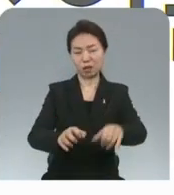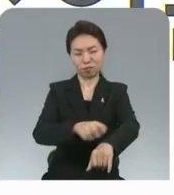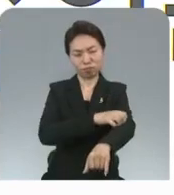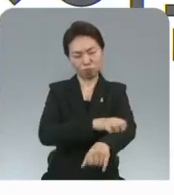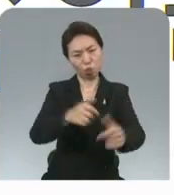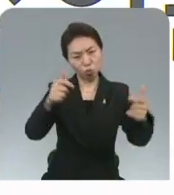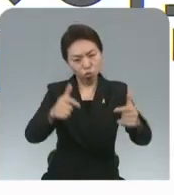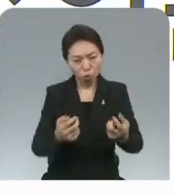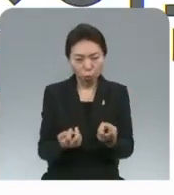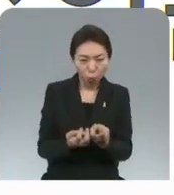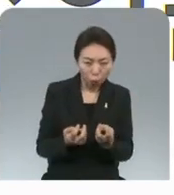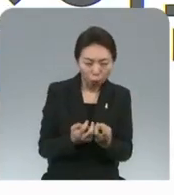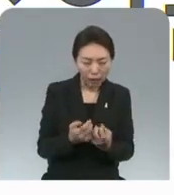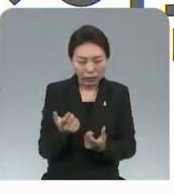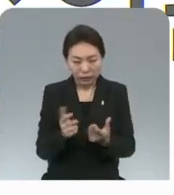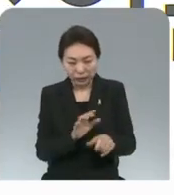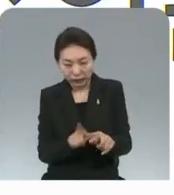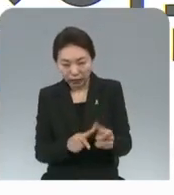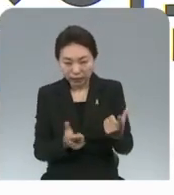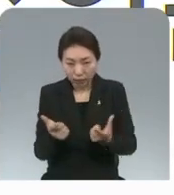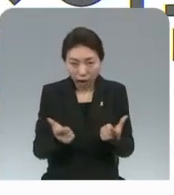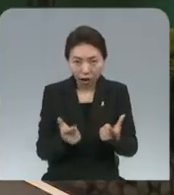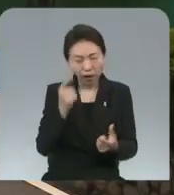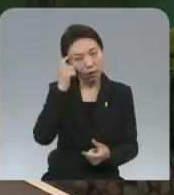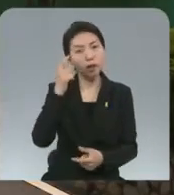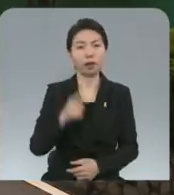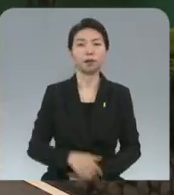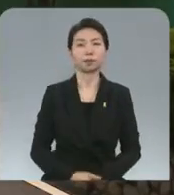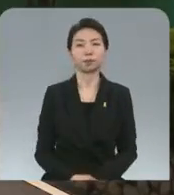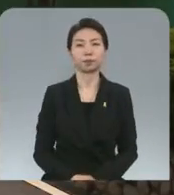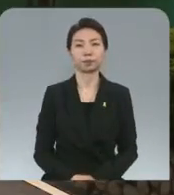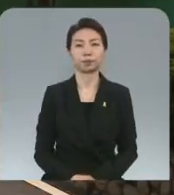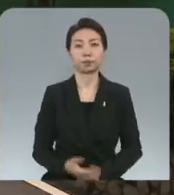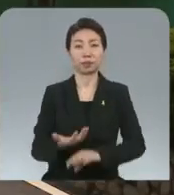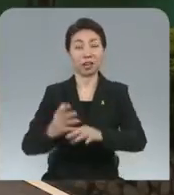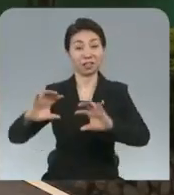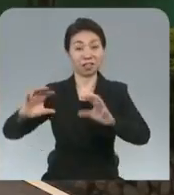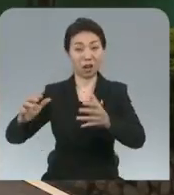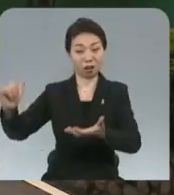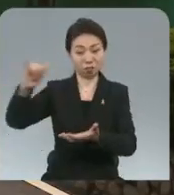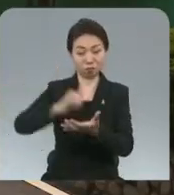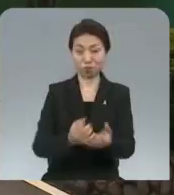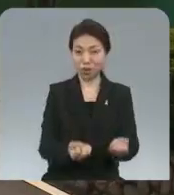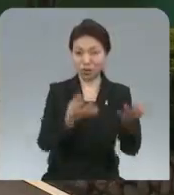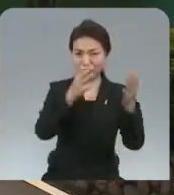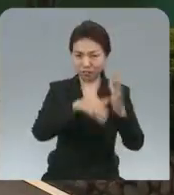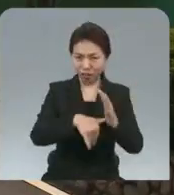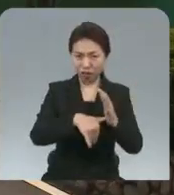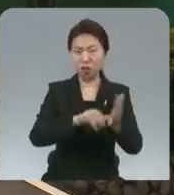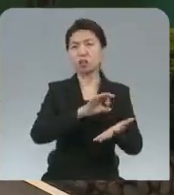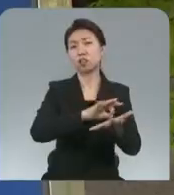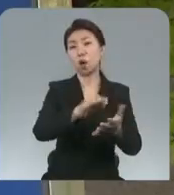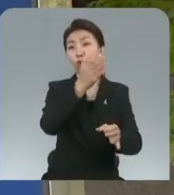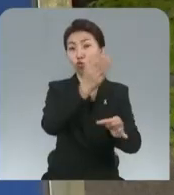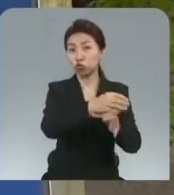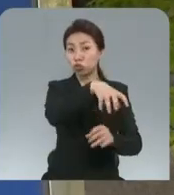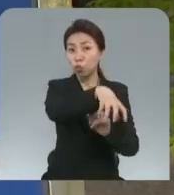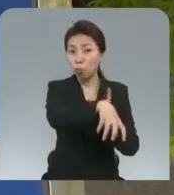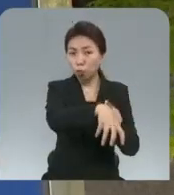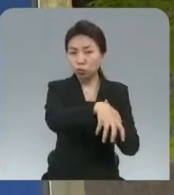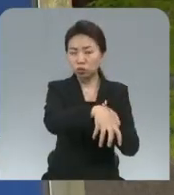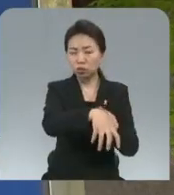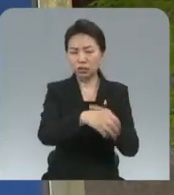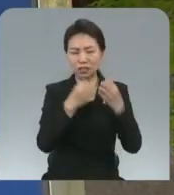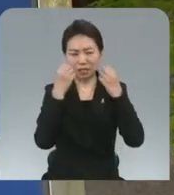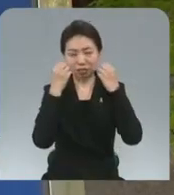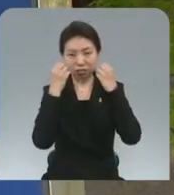резиденции в которые президент будет жить поэтому в течение месяца junsu будет ездить на работу и